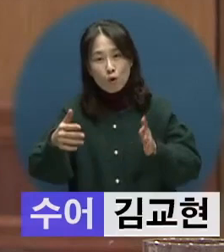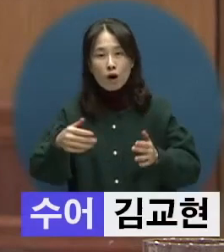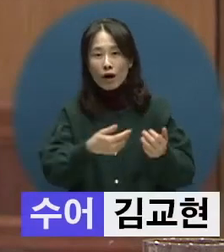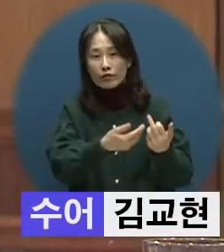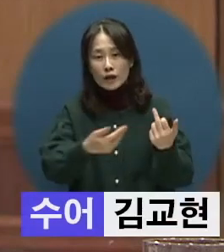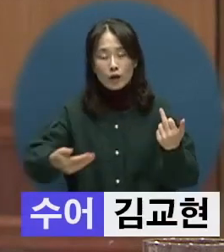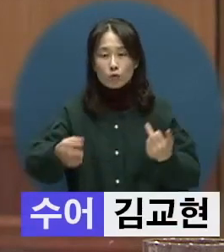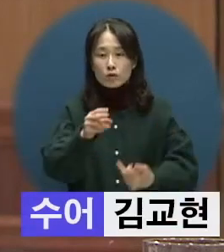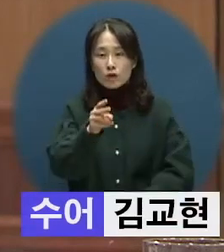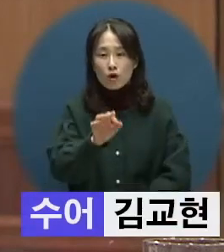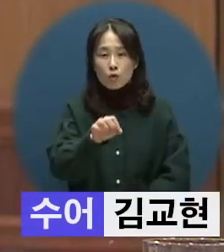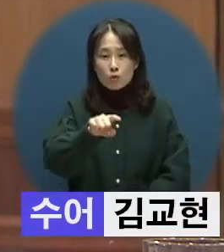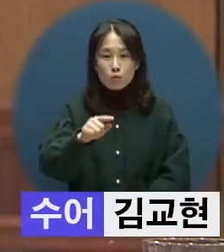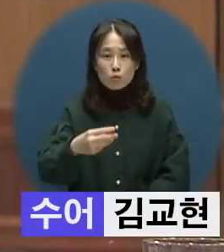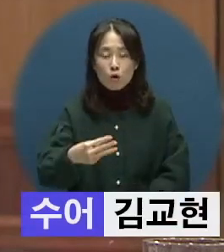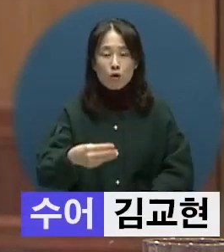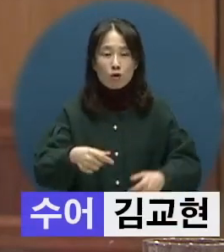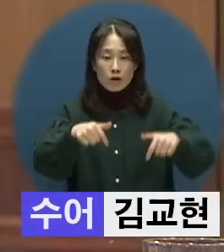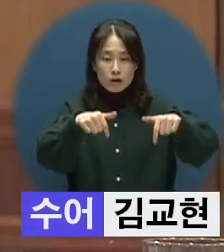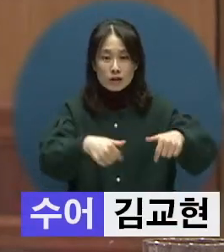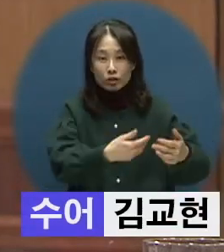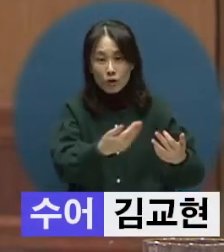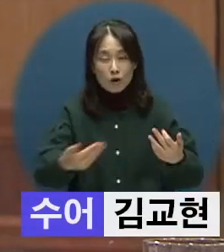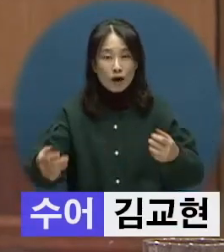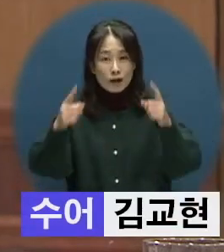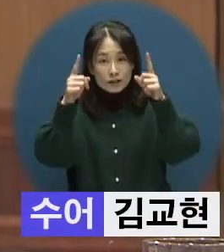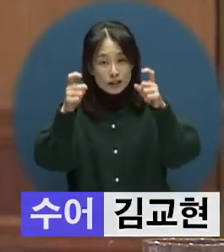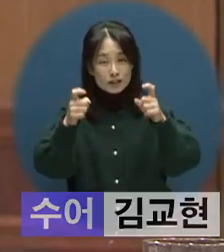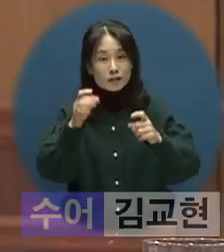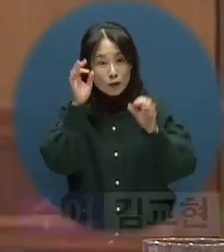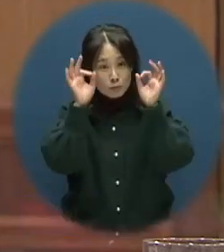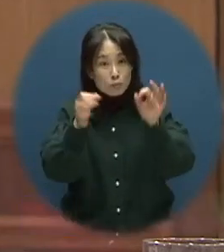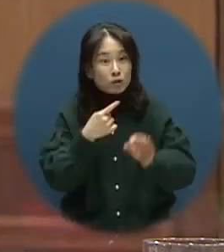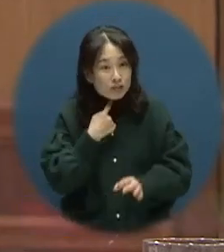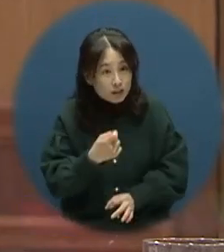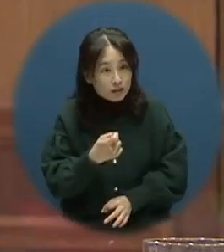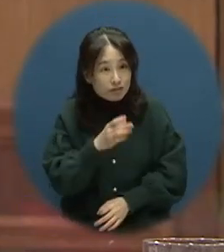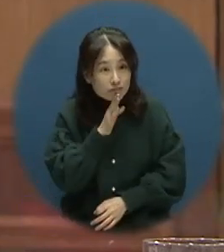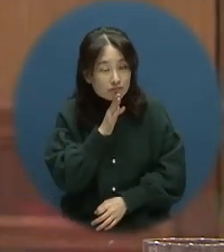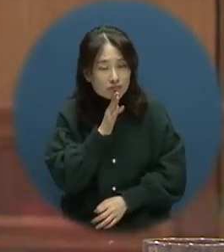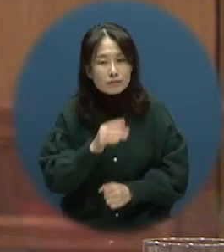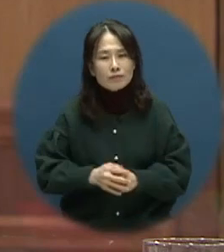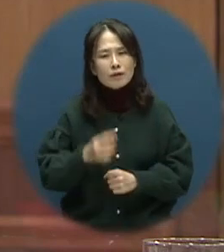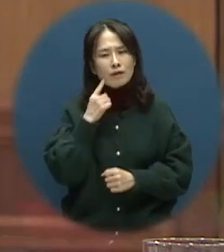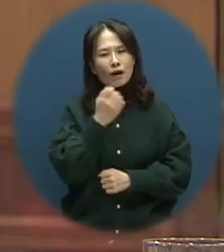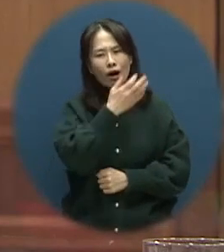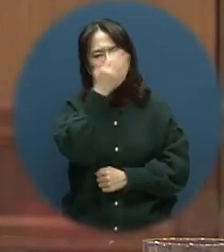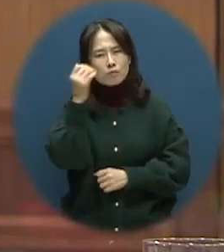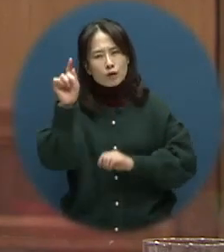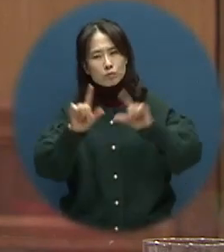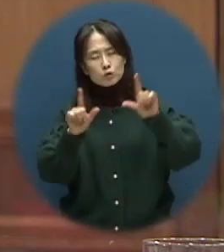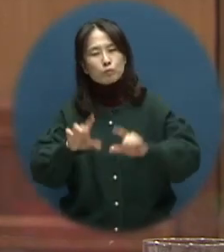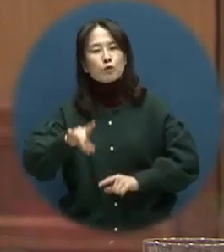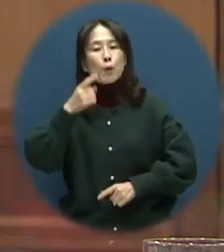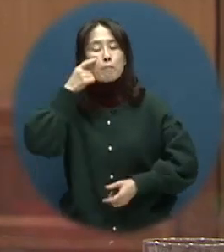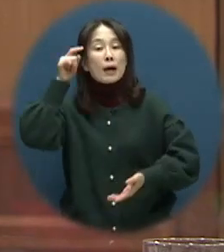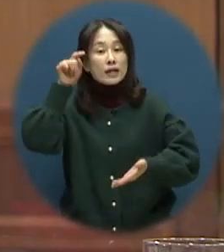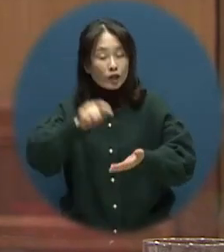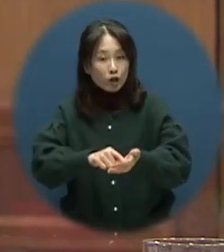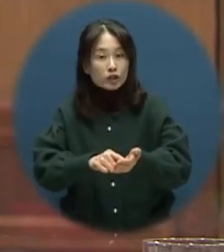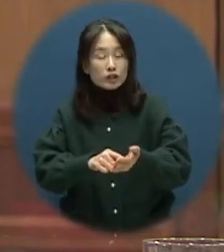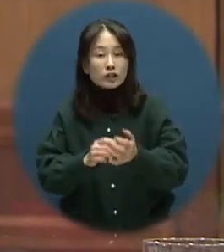영월의 서강 아시죠? 그 사진은 누구나 다 한 번씩 봤을 겁니다. 그 아름다운 그 경치를 처음